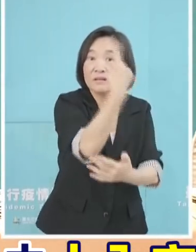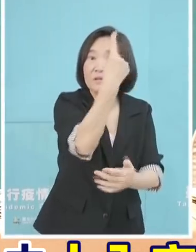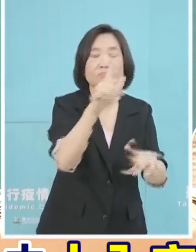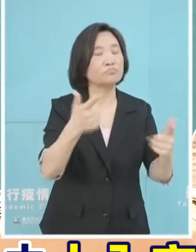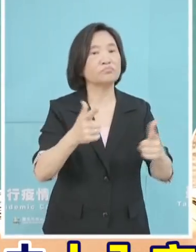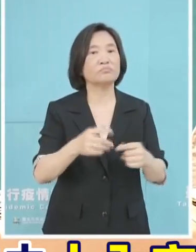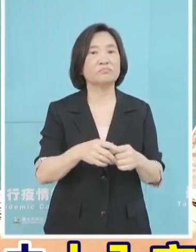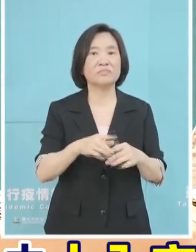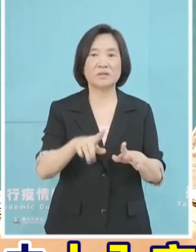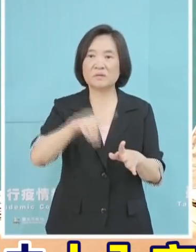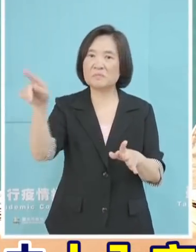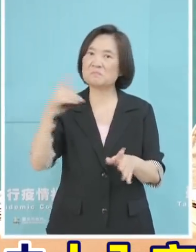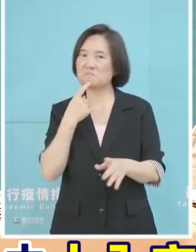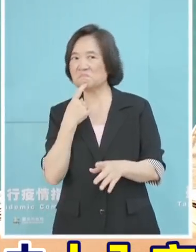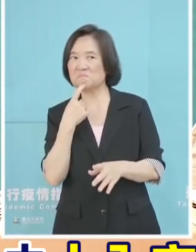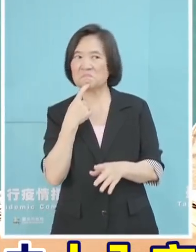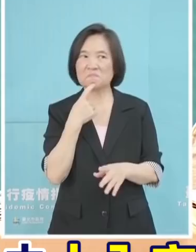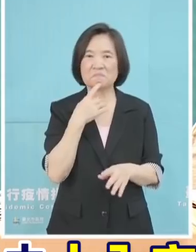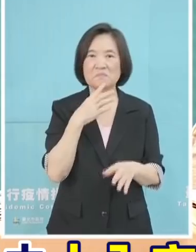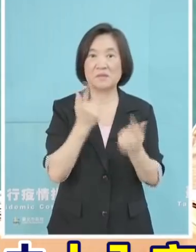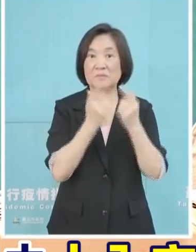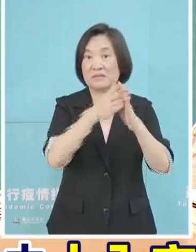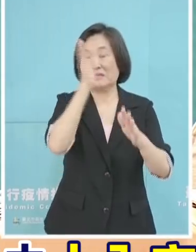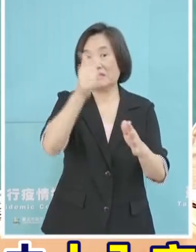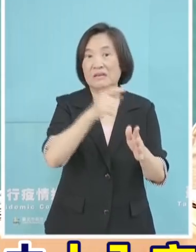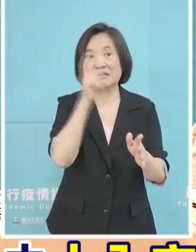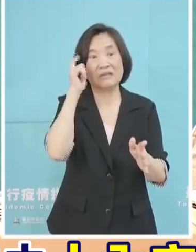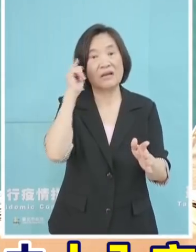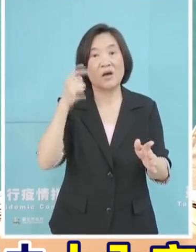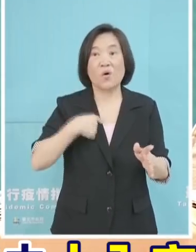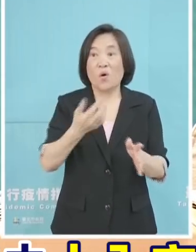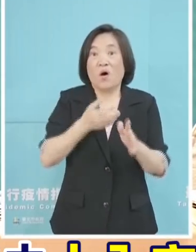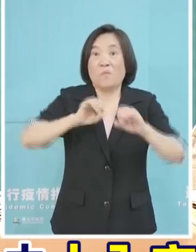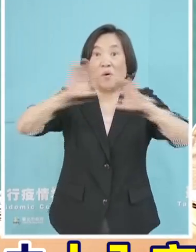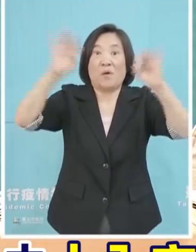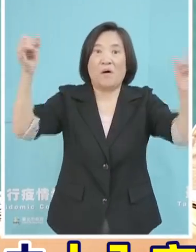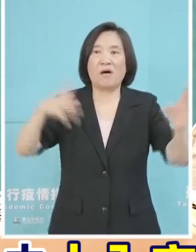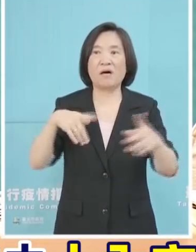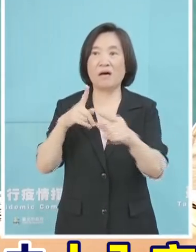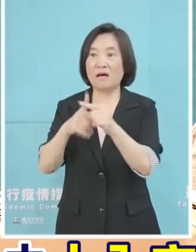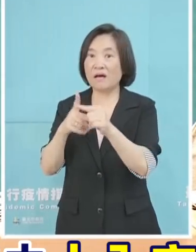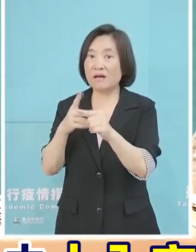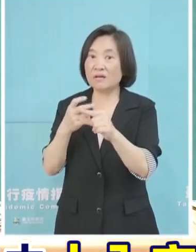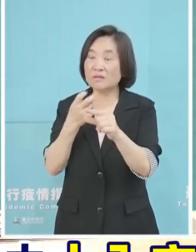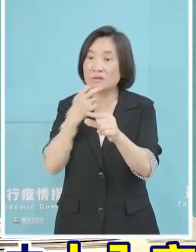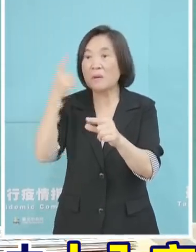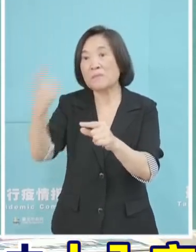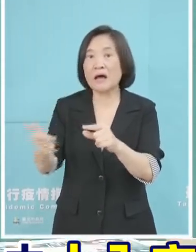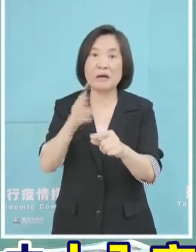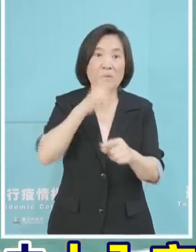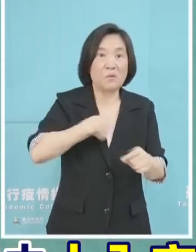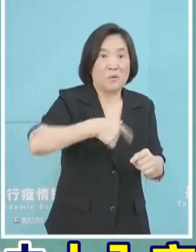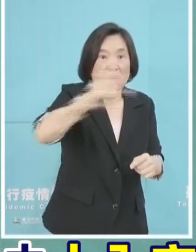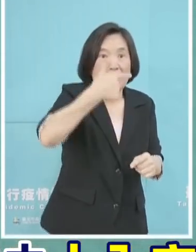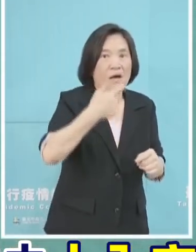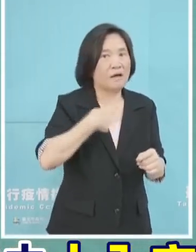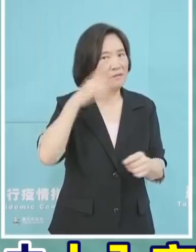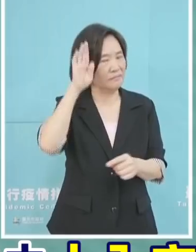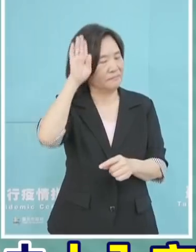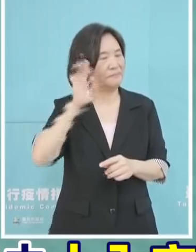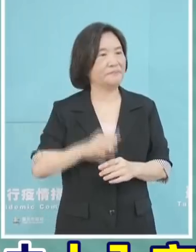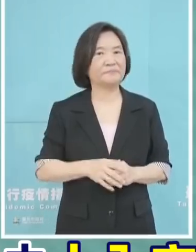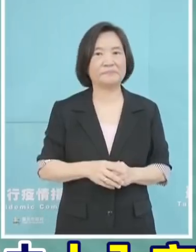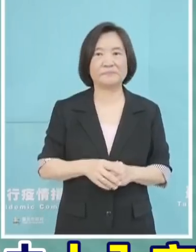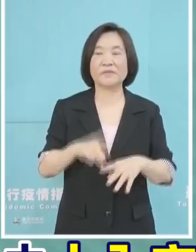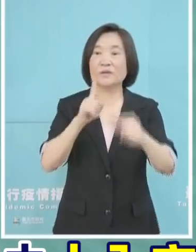民。侧翼有说市长是在收割，市长怎么看？事先知道中央有编列相关的预算吗？ 这个中